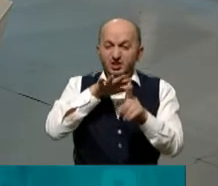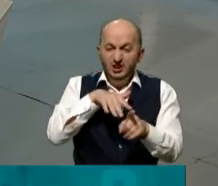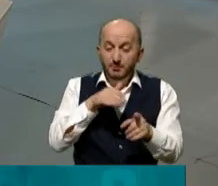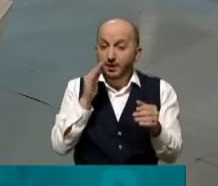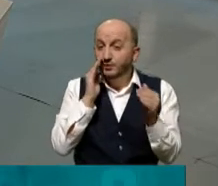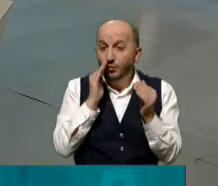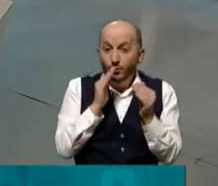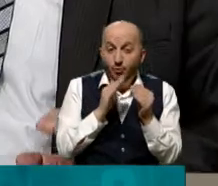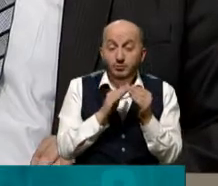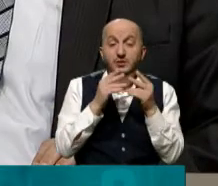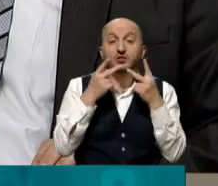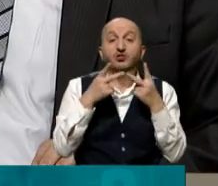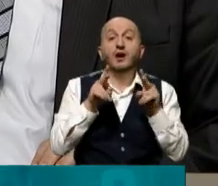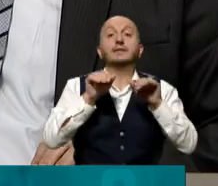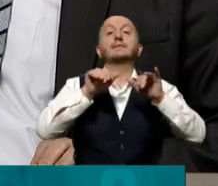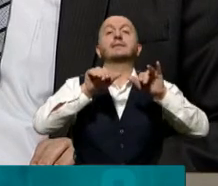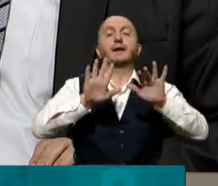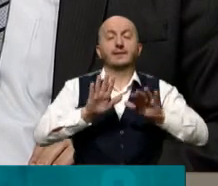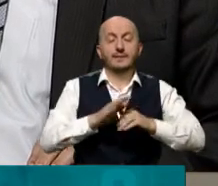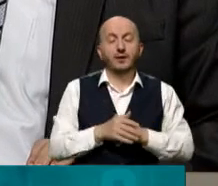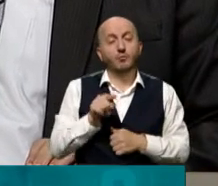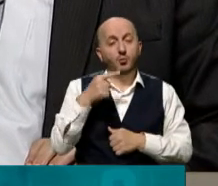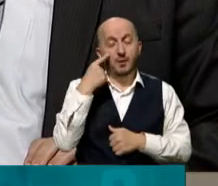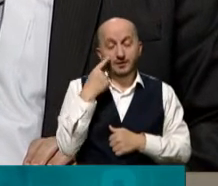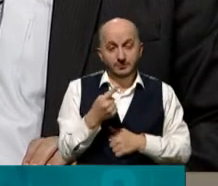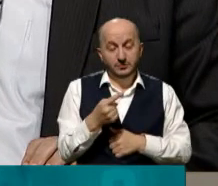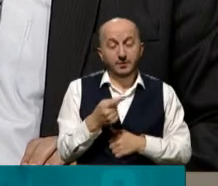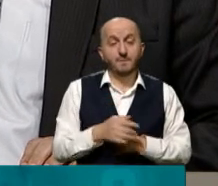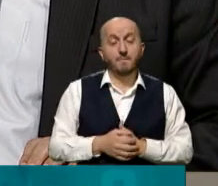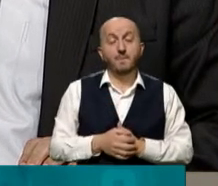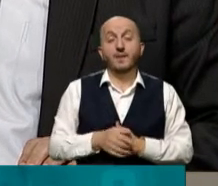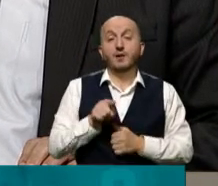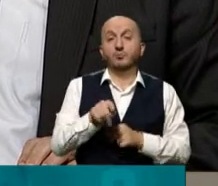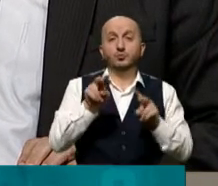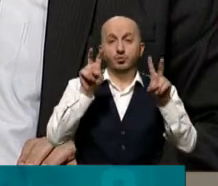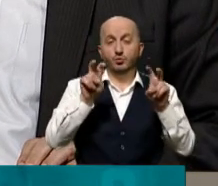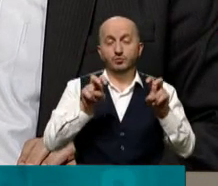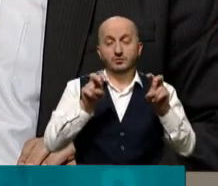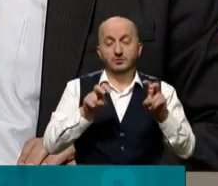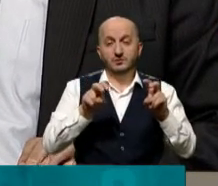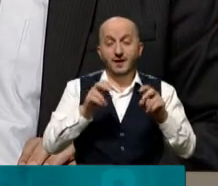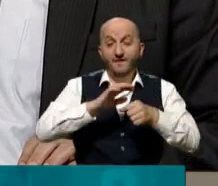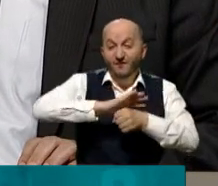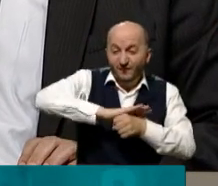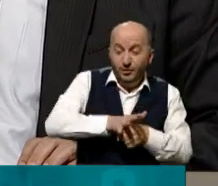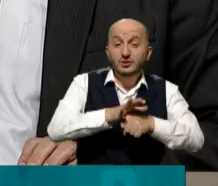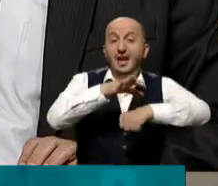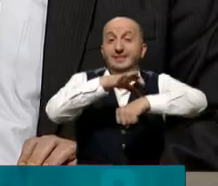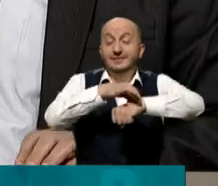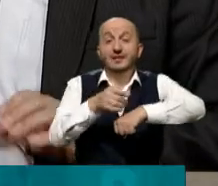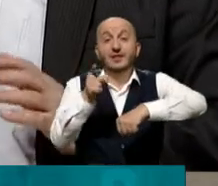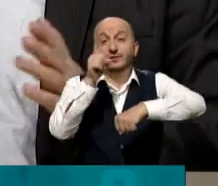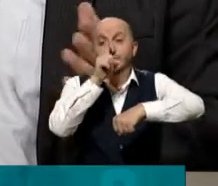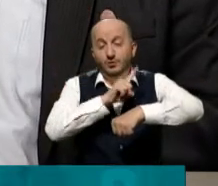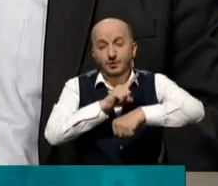ittiba caiz değildir. Bu bakımdan hakikaten bu konuda işte bu salgın hastalıktan dolayı